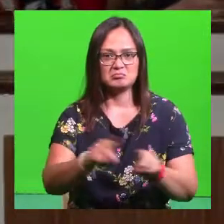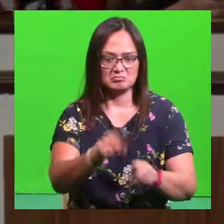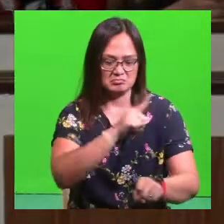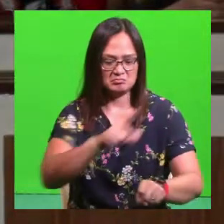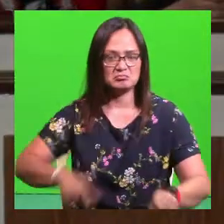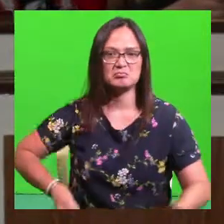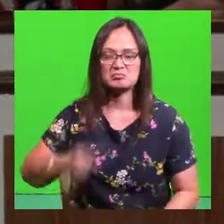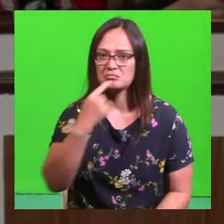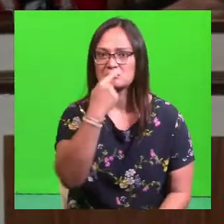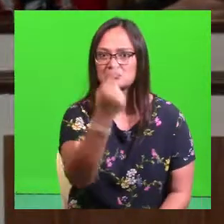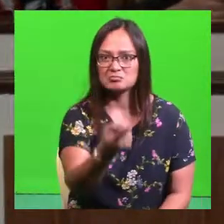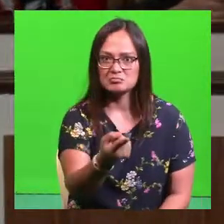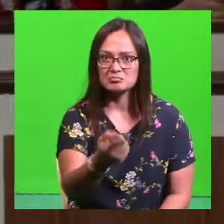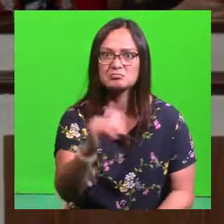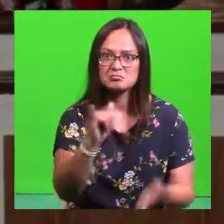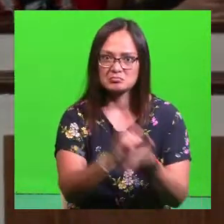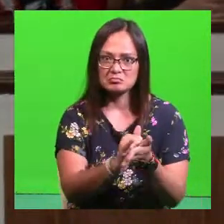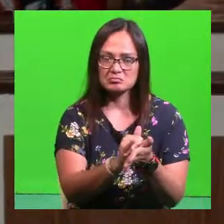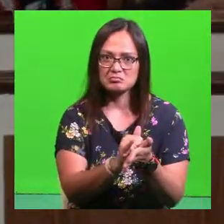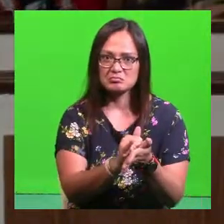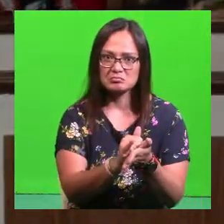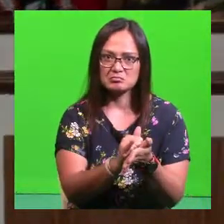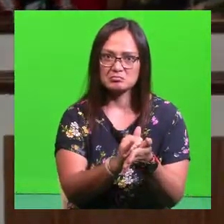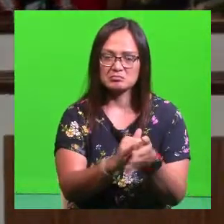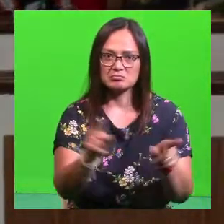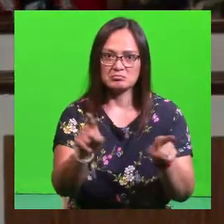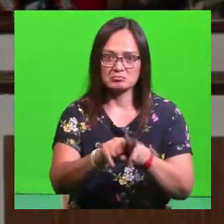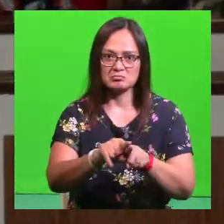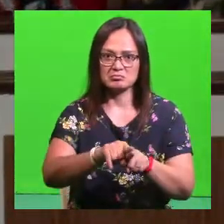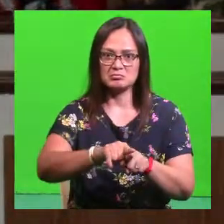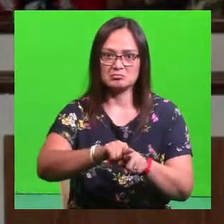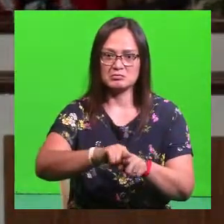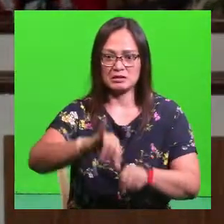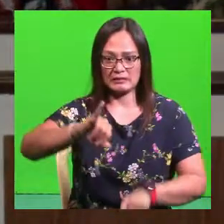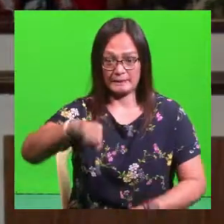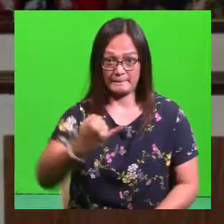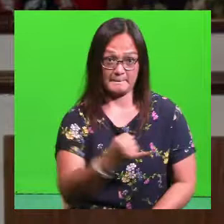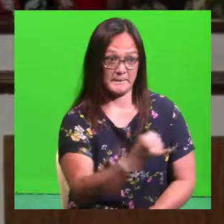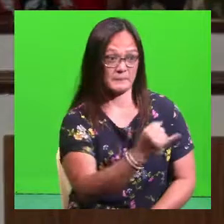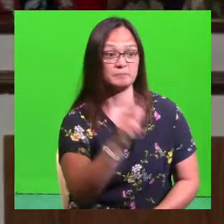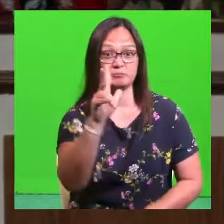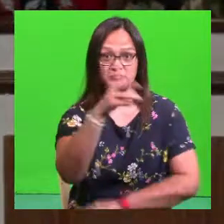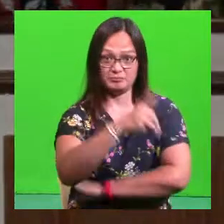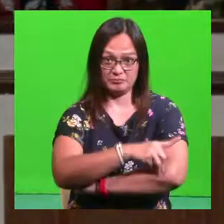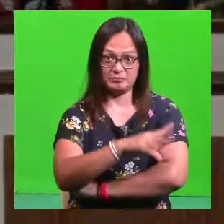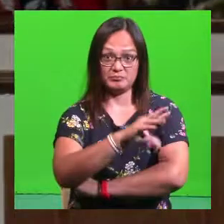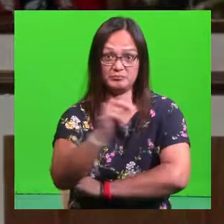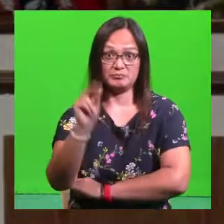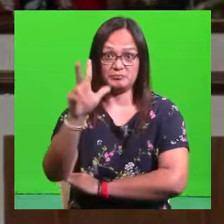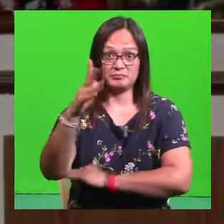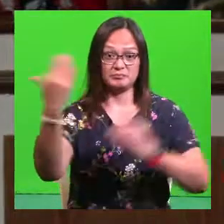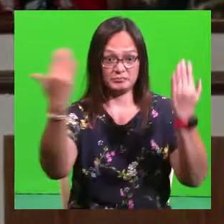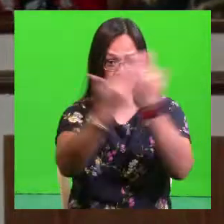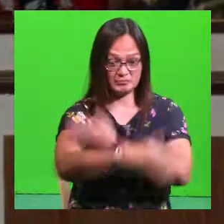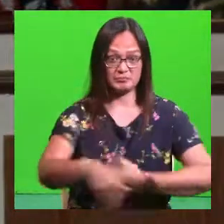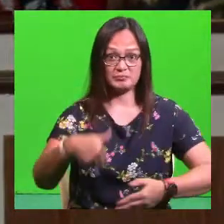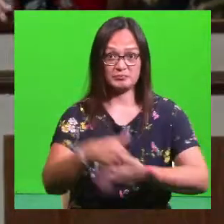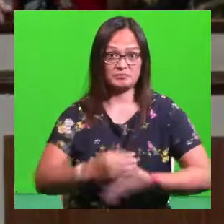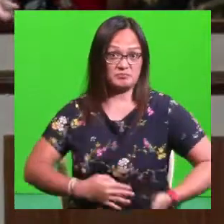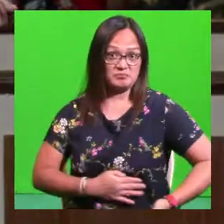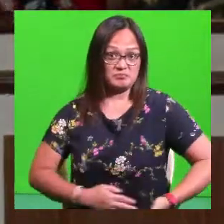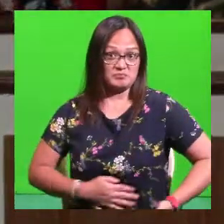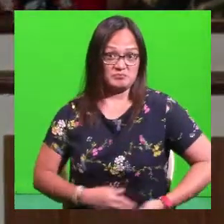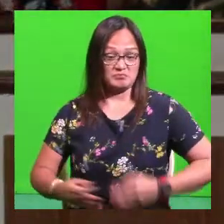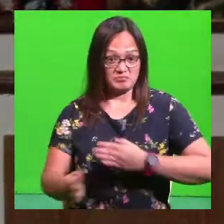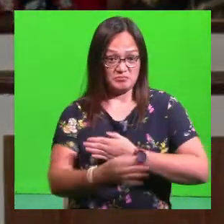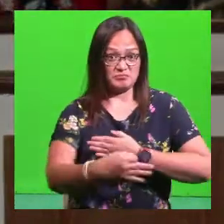that as Jonas was 3 days and 3 nights in the whale's belly, so shall the Son of Man be 3 days and 3 nights in the heart